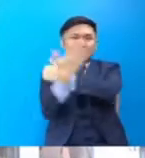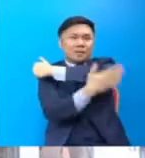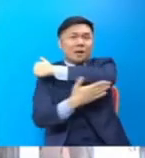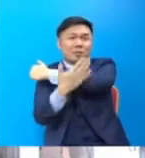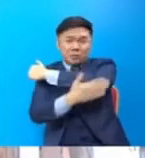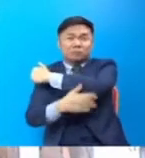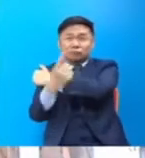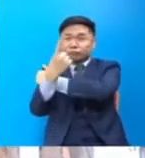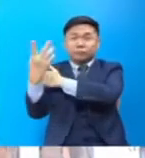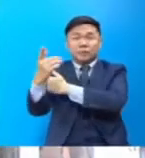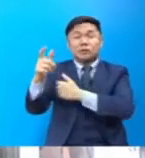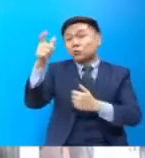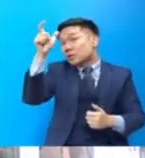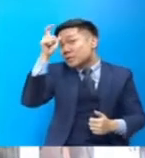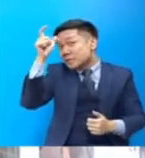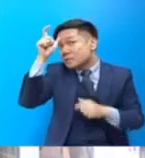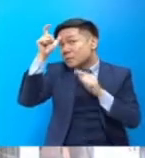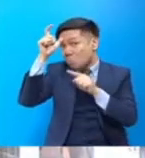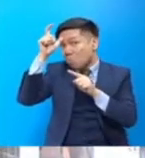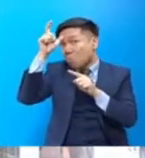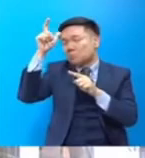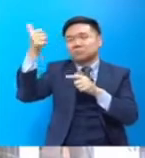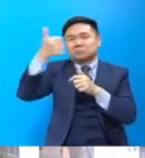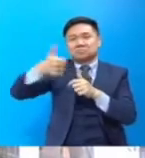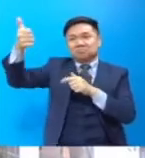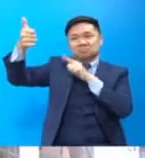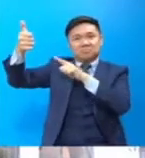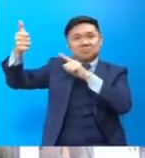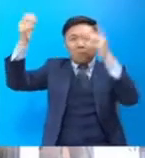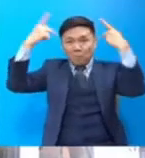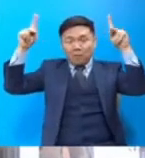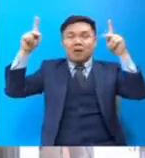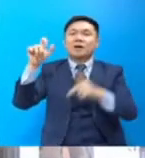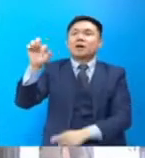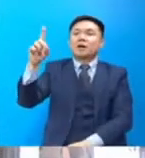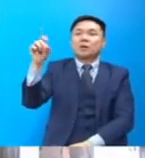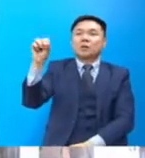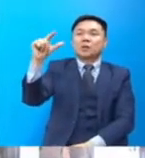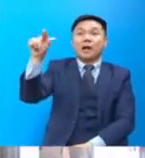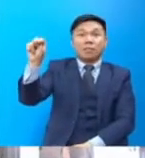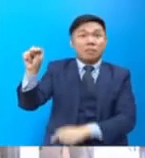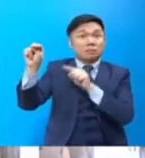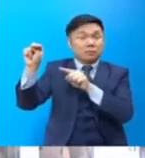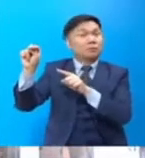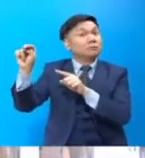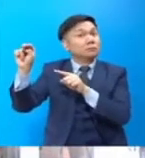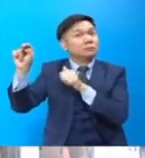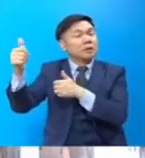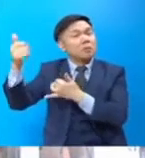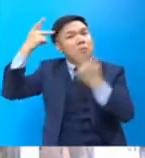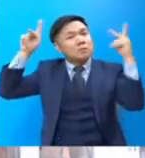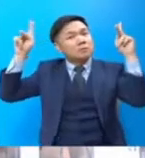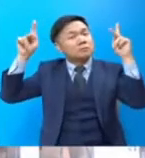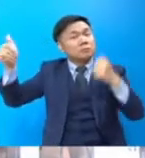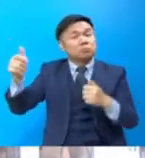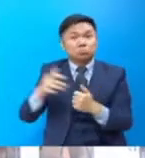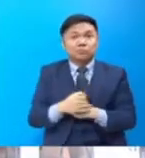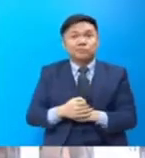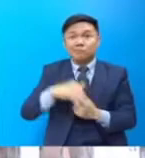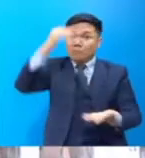mendengar antar ini Turki jawab pimpinan karena one ah presiden Turki dia telah